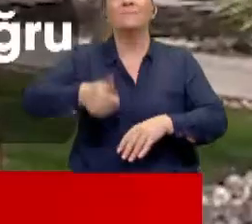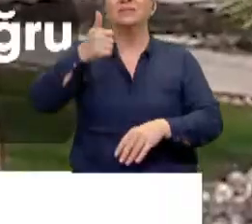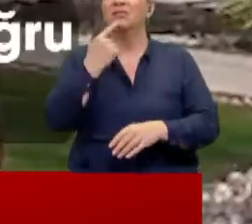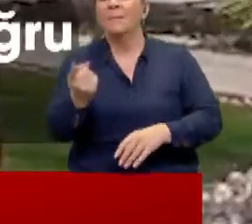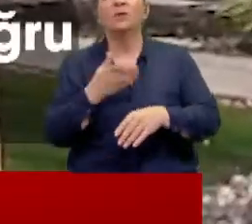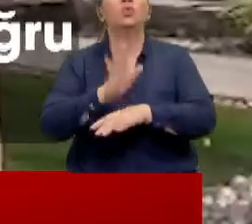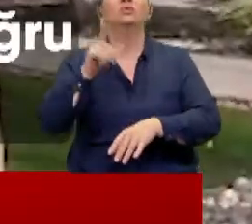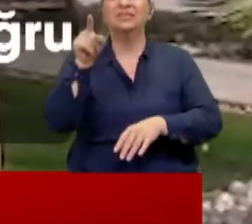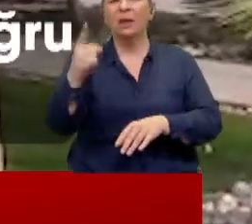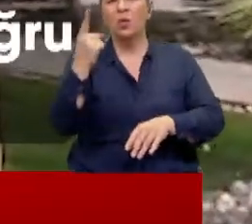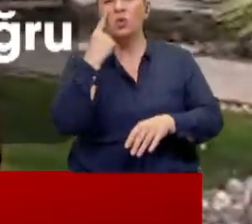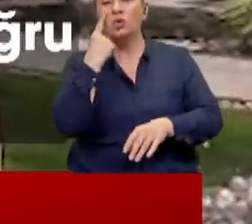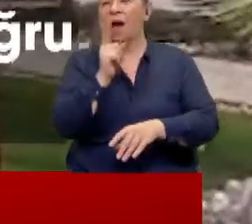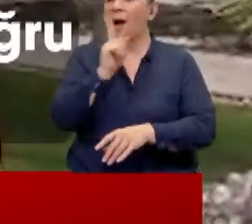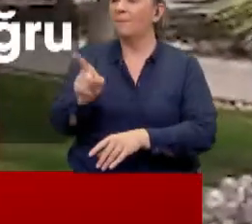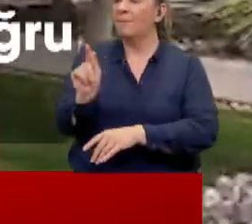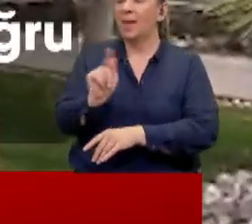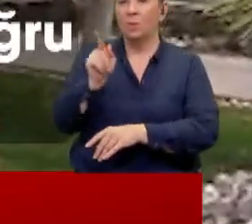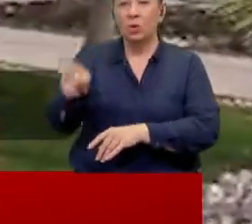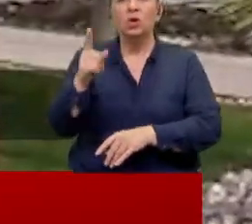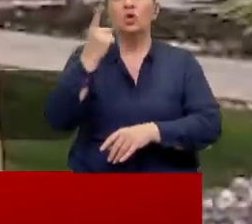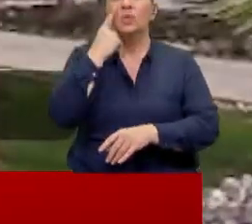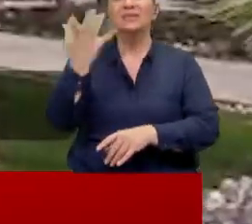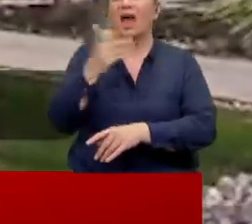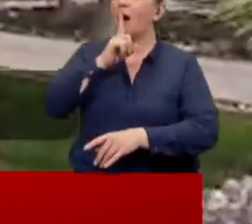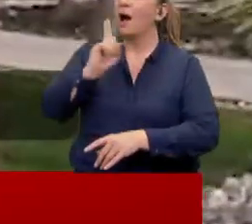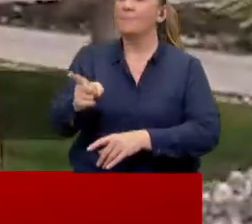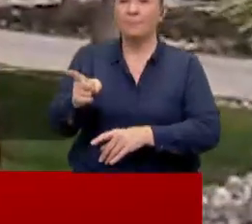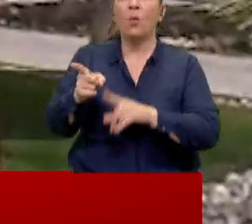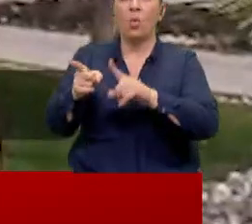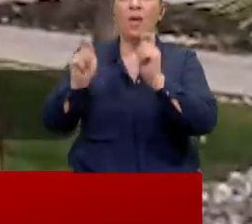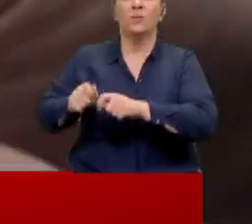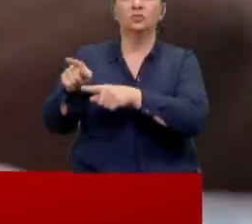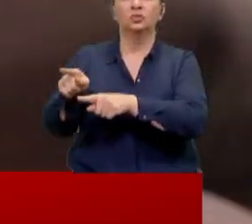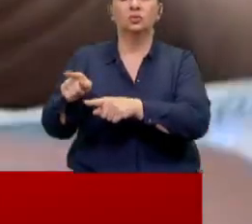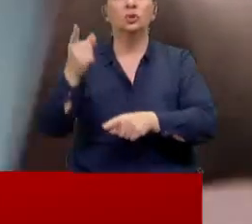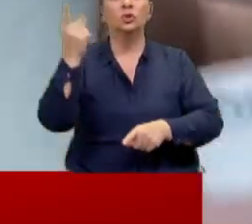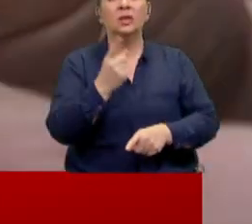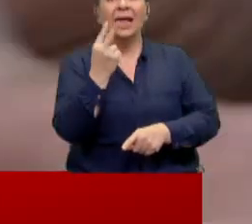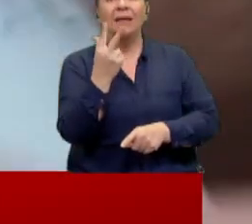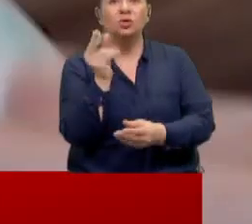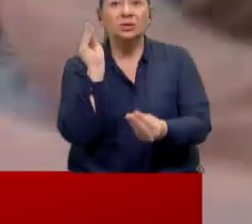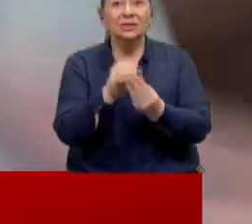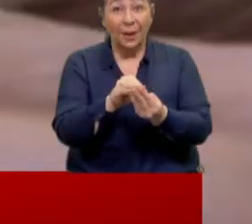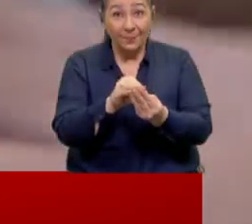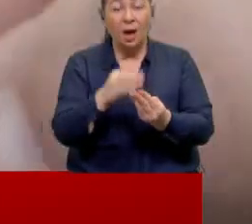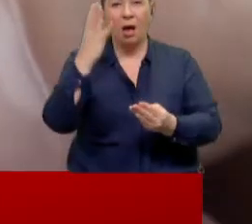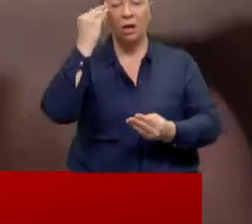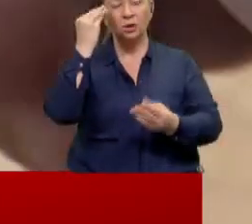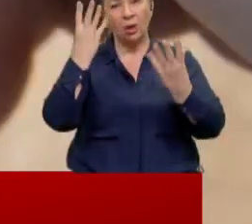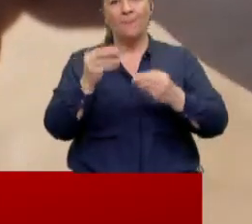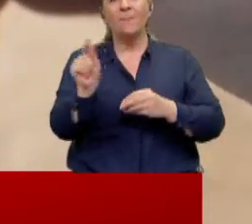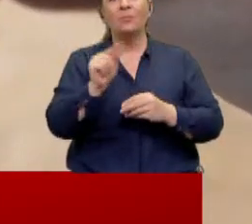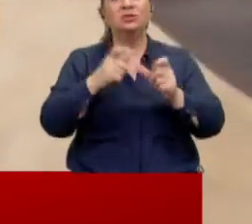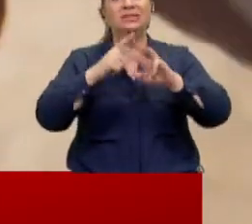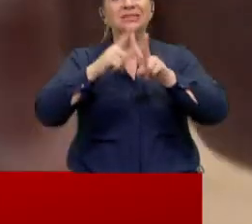değil. Sen hükümetin bir memurusun. Hükümet sana ne emrederse onu yapıyorsun. %2,5'luk zammı anlaşılır bulan Memur